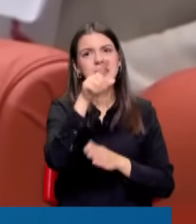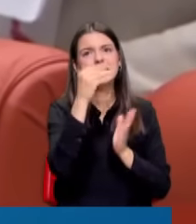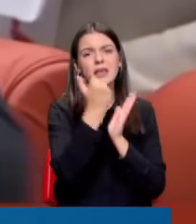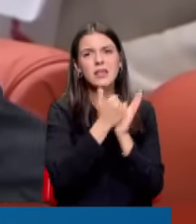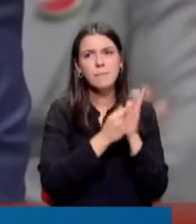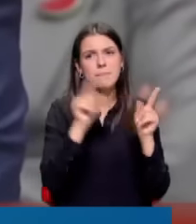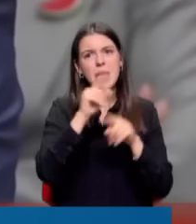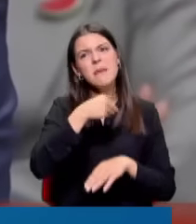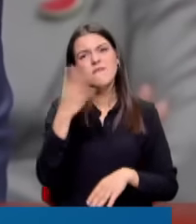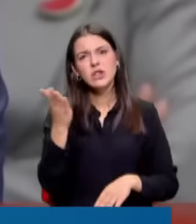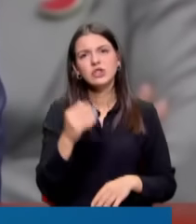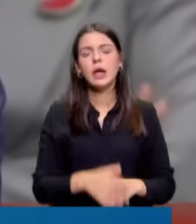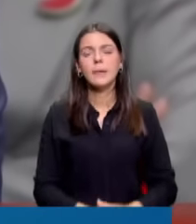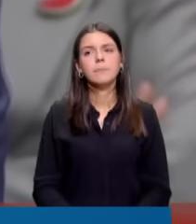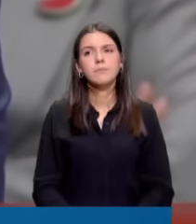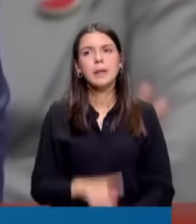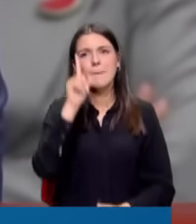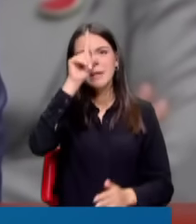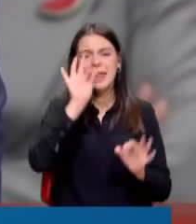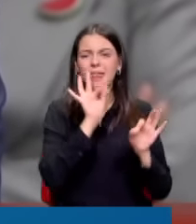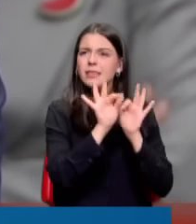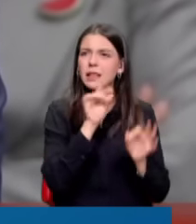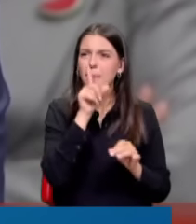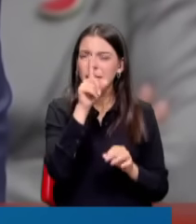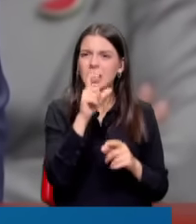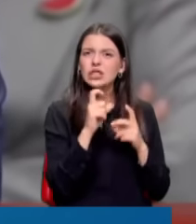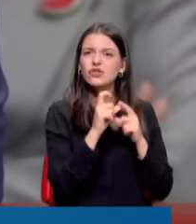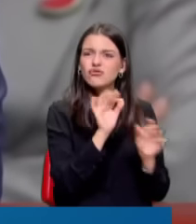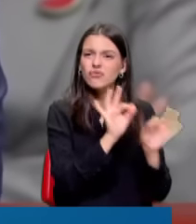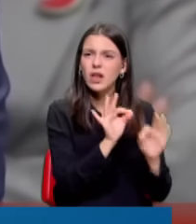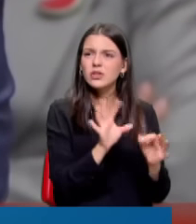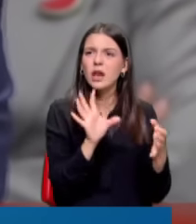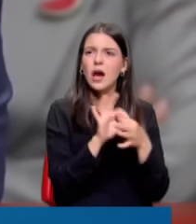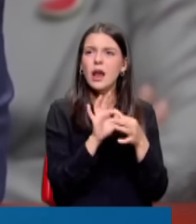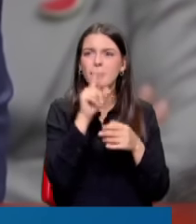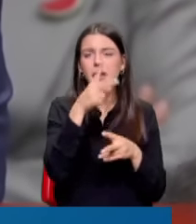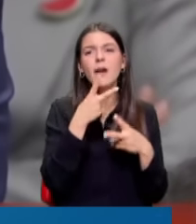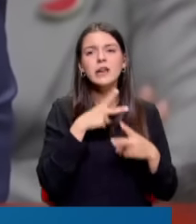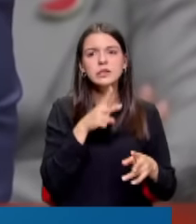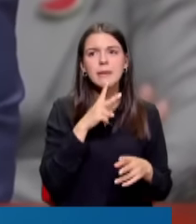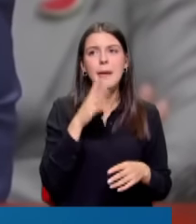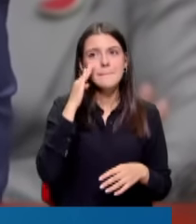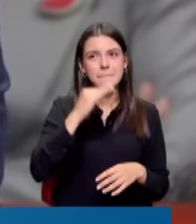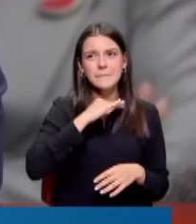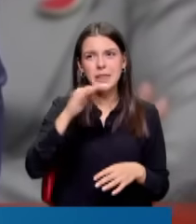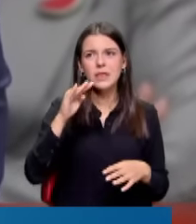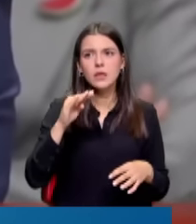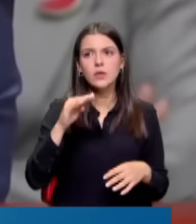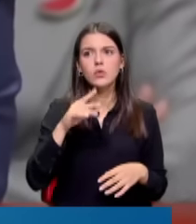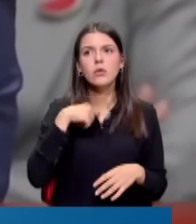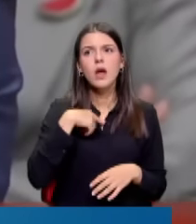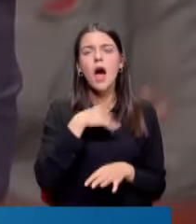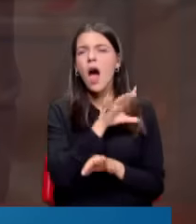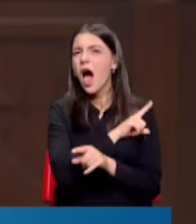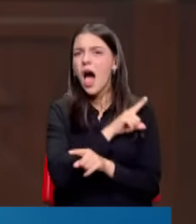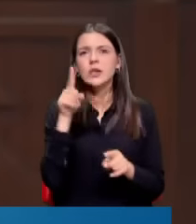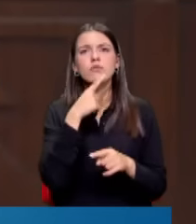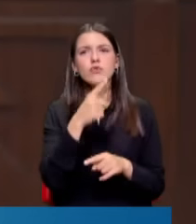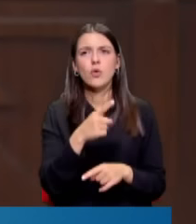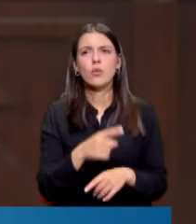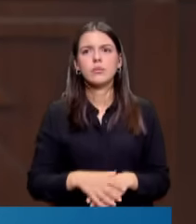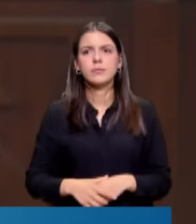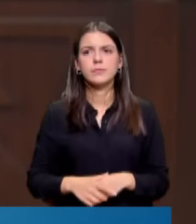Bunu bilsinler. Bir tehdide ve şantaja ilişkin açıklamayı milletin huzurunda reddediyor da kırıyorum.